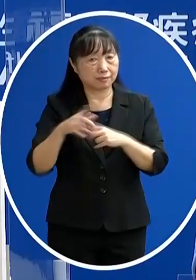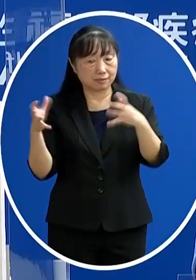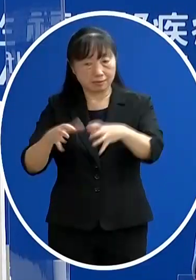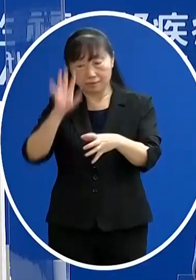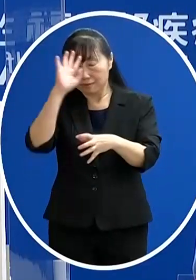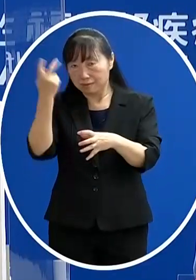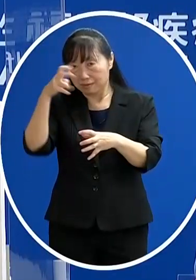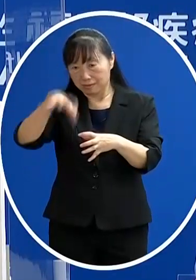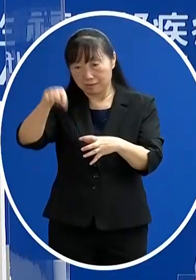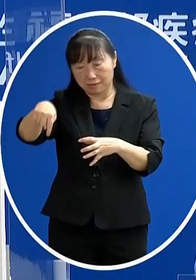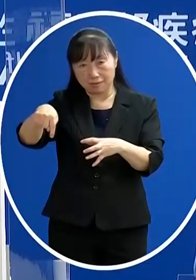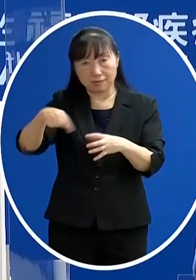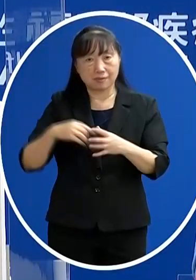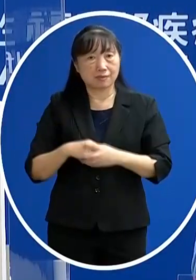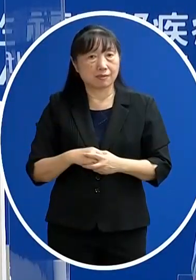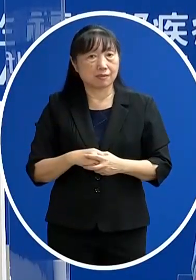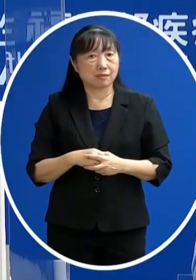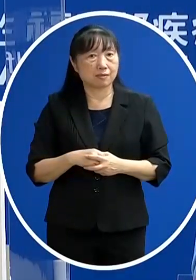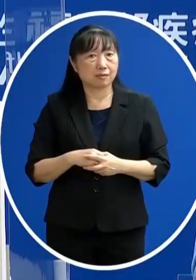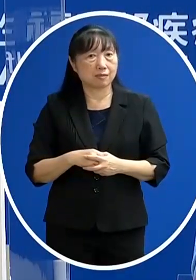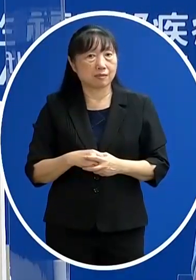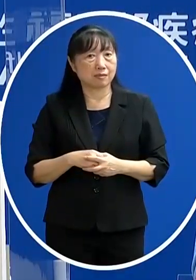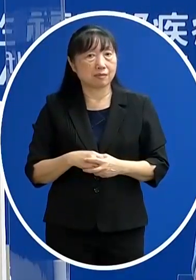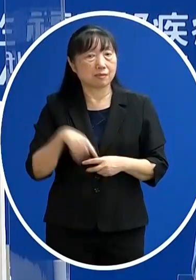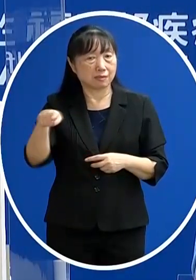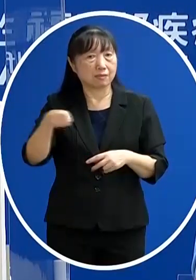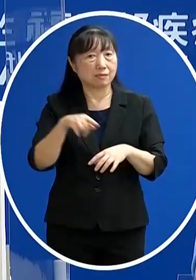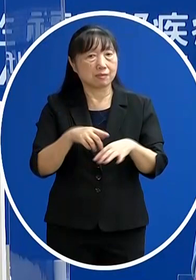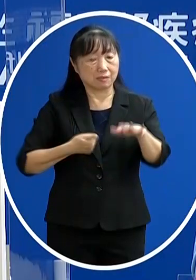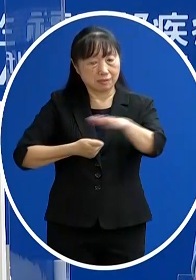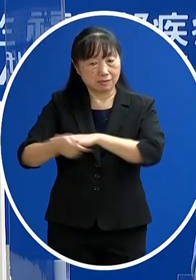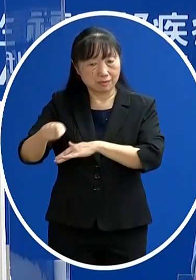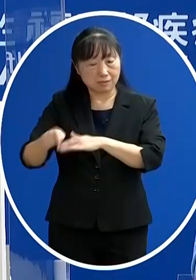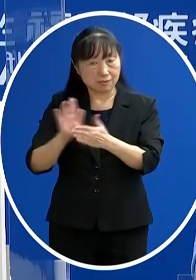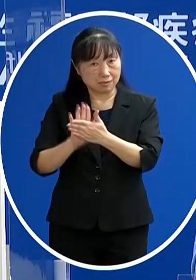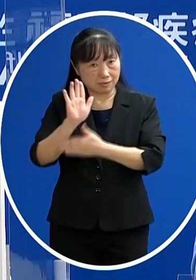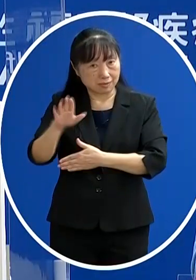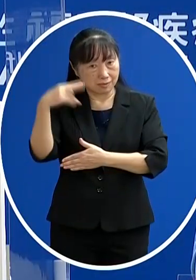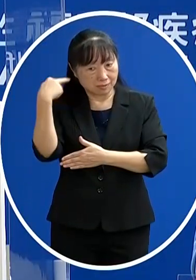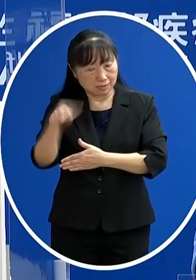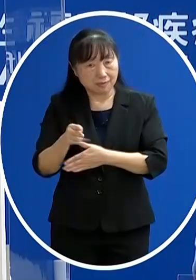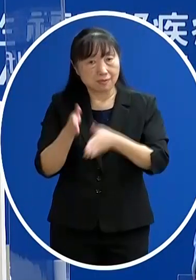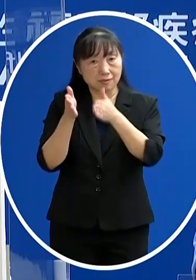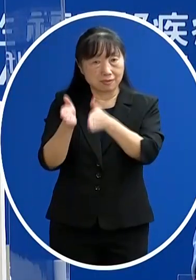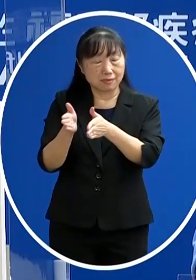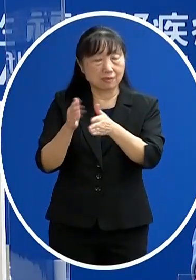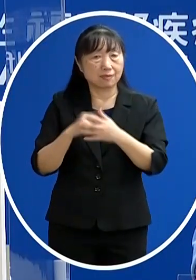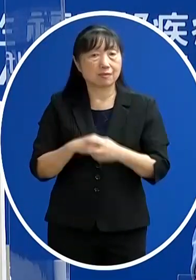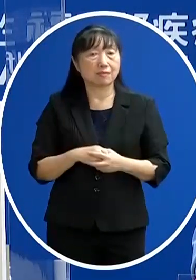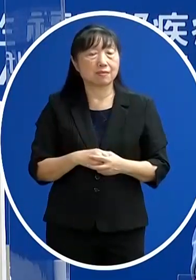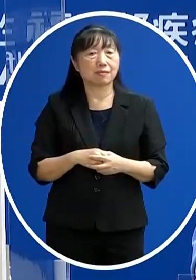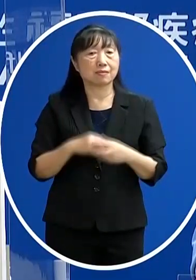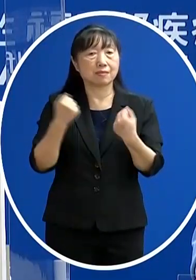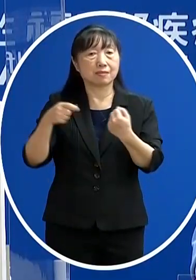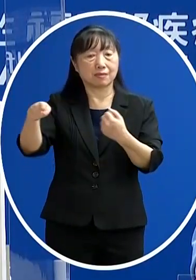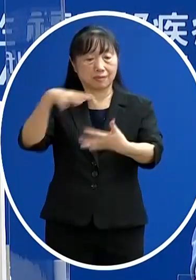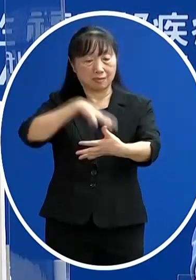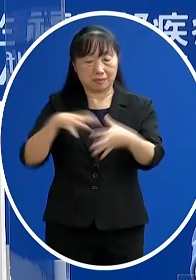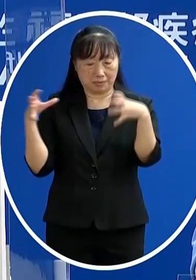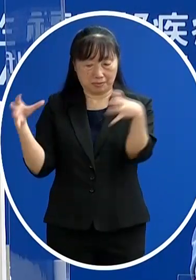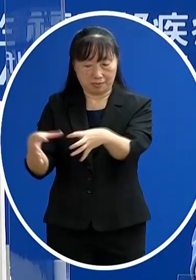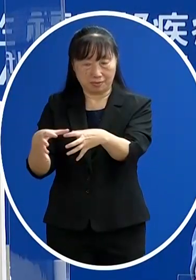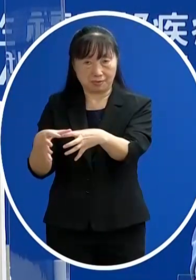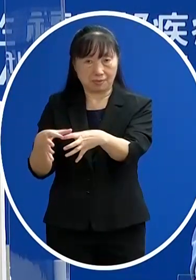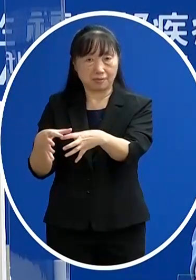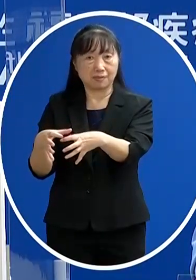疫所，那这些检疫哈，我们是准备在入住检疫所之后再来做这个，因为在里面很集中哈，